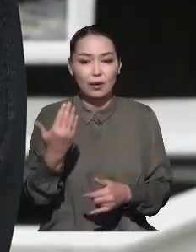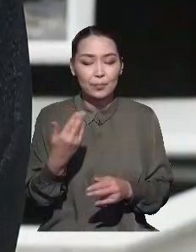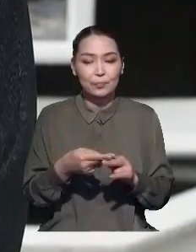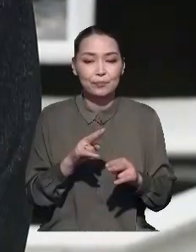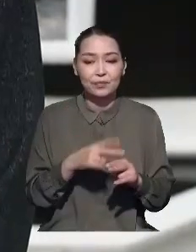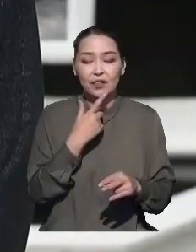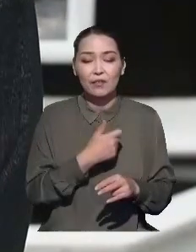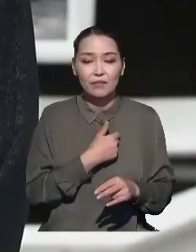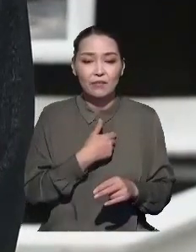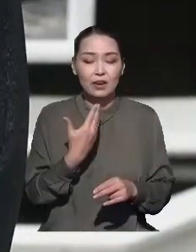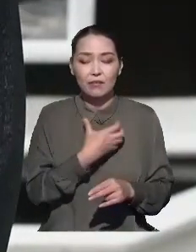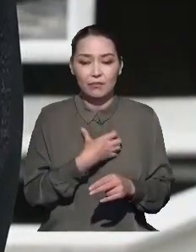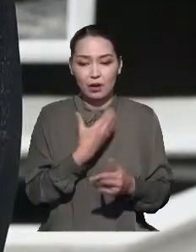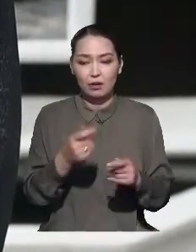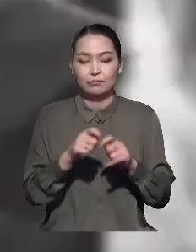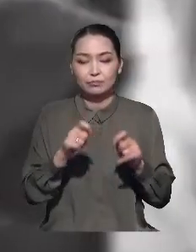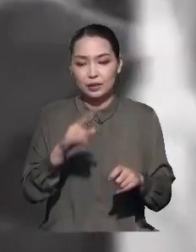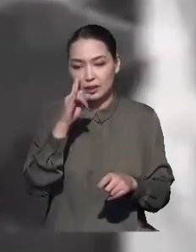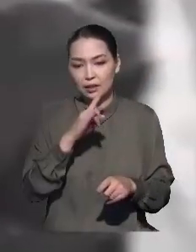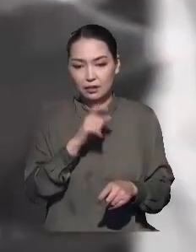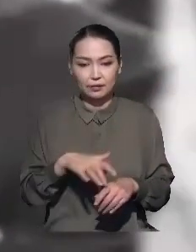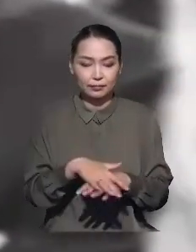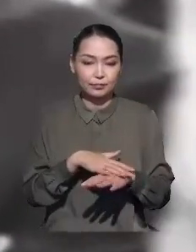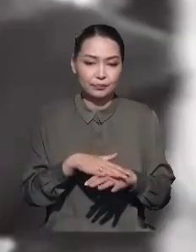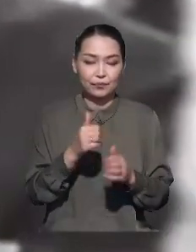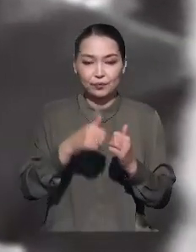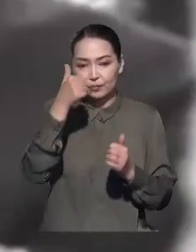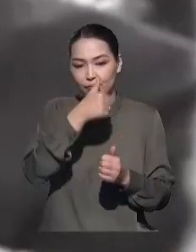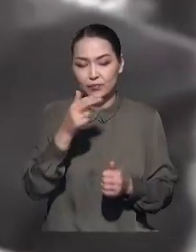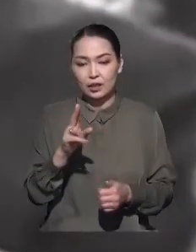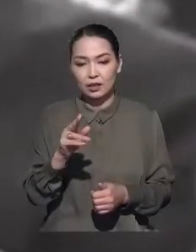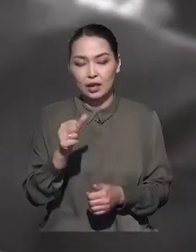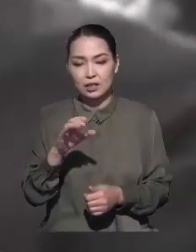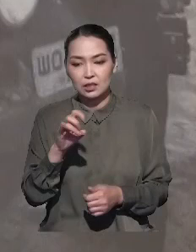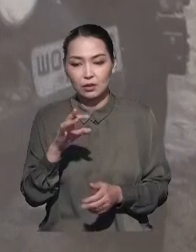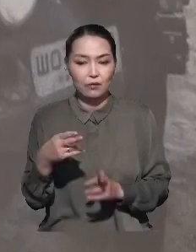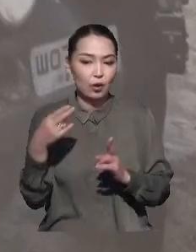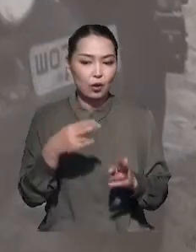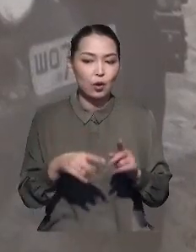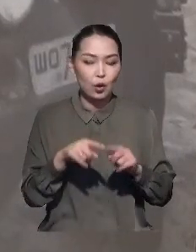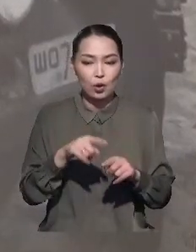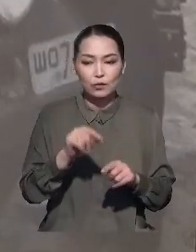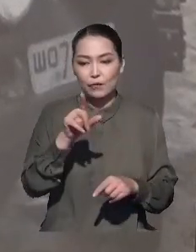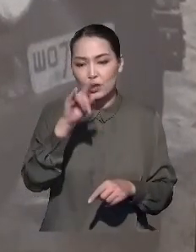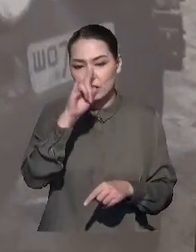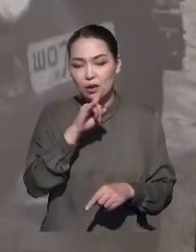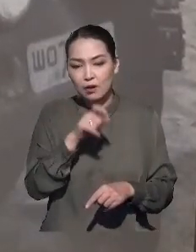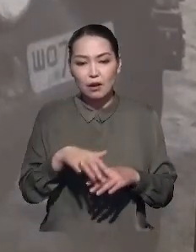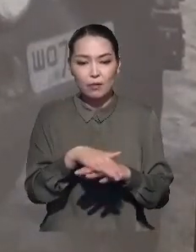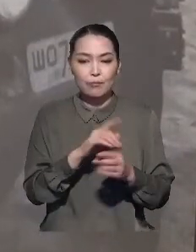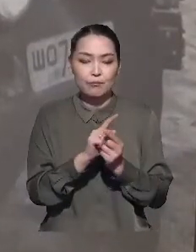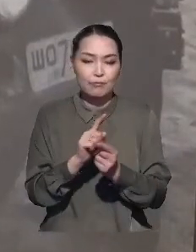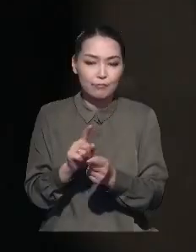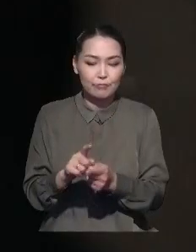военных мемуаров нашей казахстанской литературе каждый год Касым кайсенов приезжал на родину в Восточный Казахстан встречался с